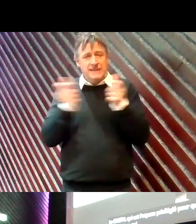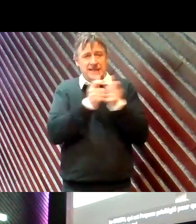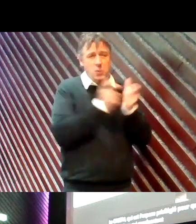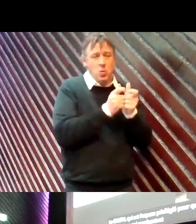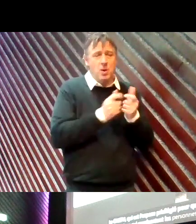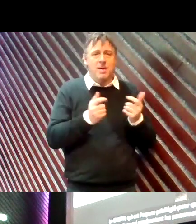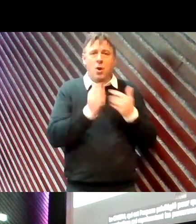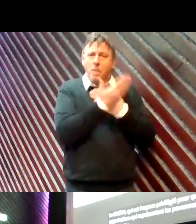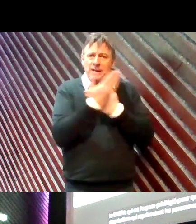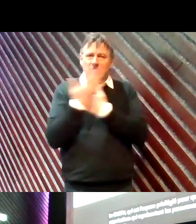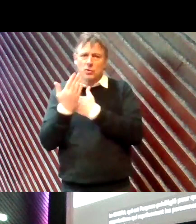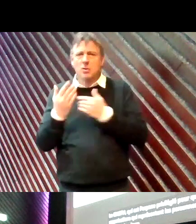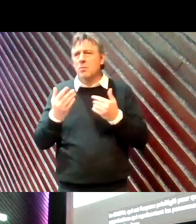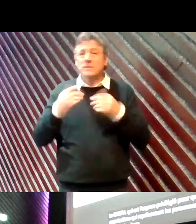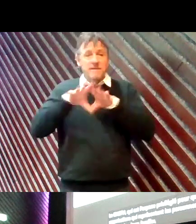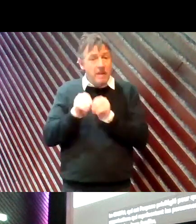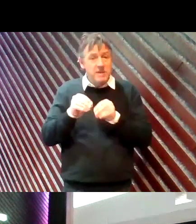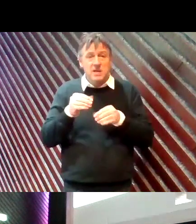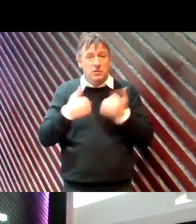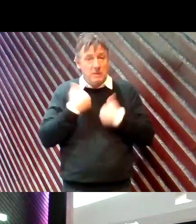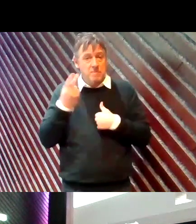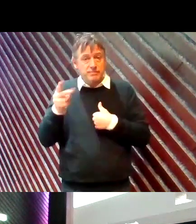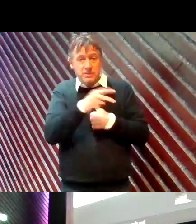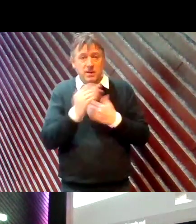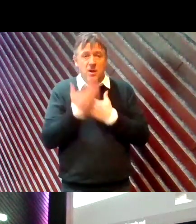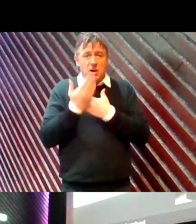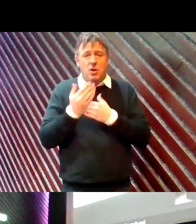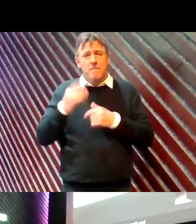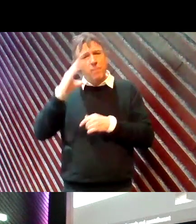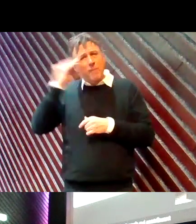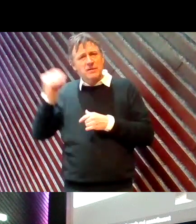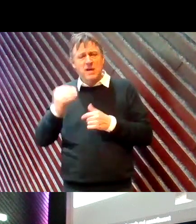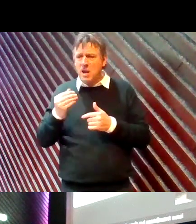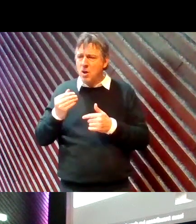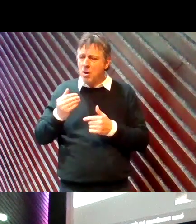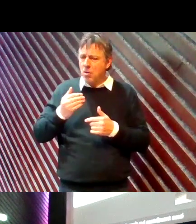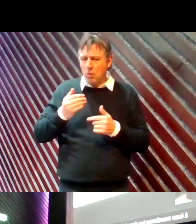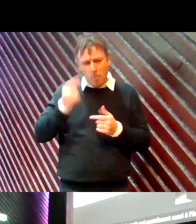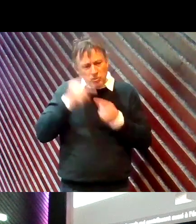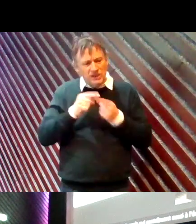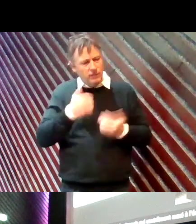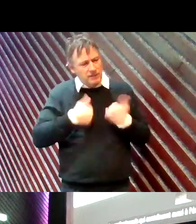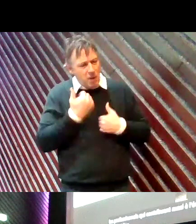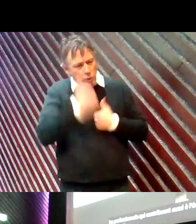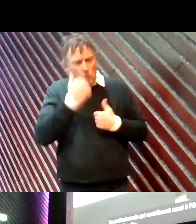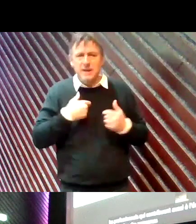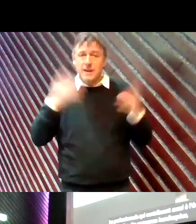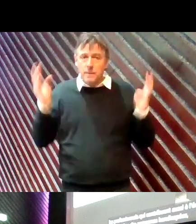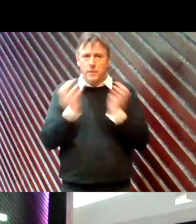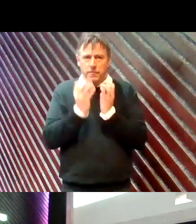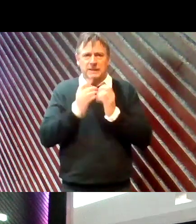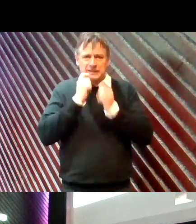familles, les professionnels qui contribuent aussi à l'autonomie en quotidien, des personnes handicapées, donc puissent échanger facilement